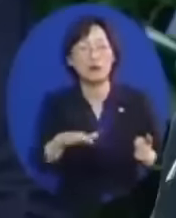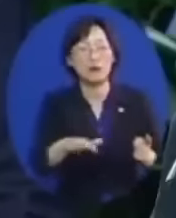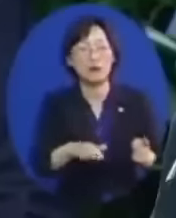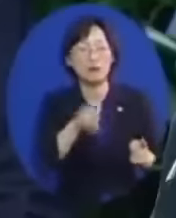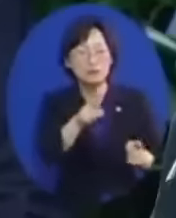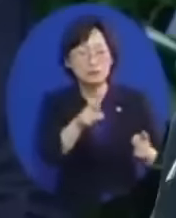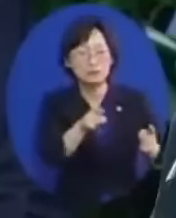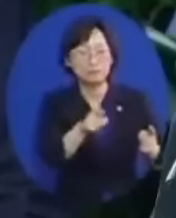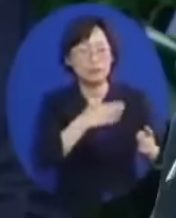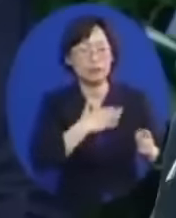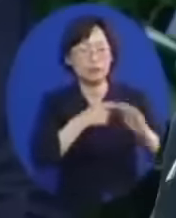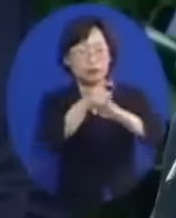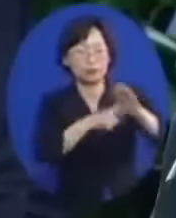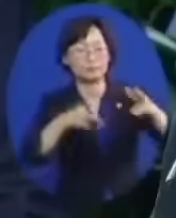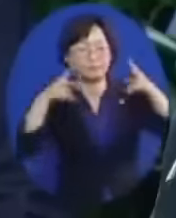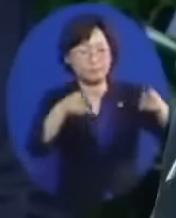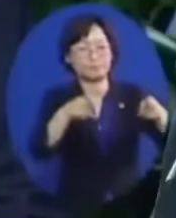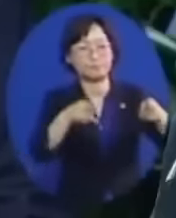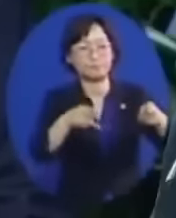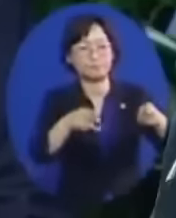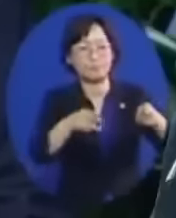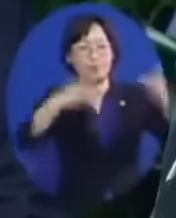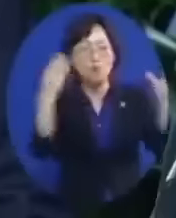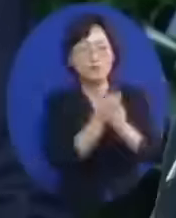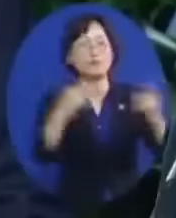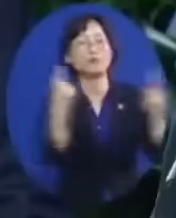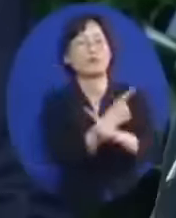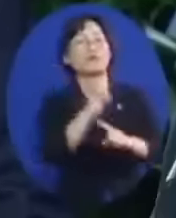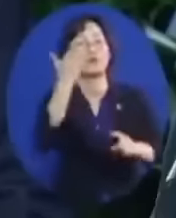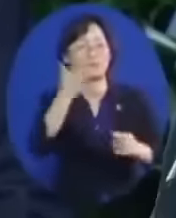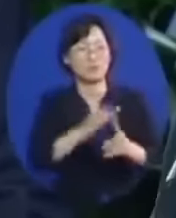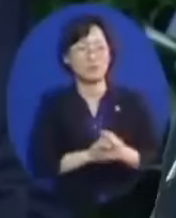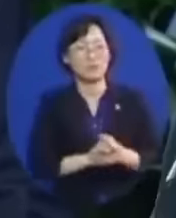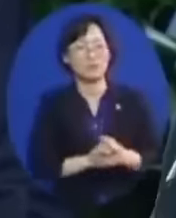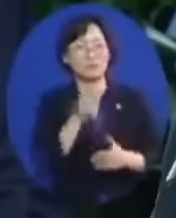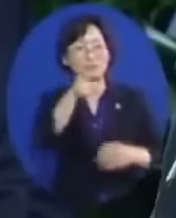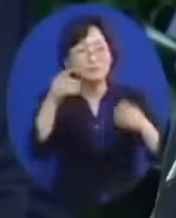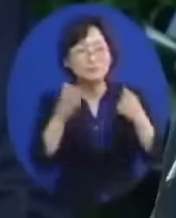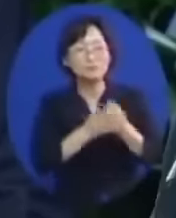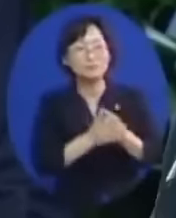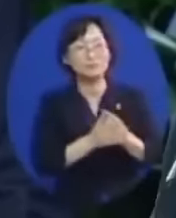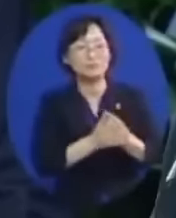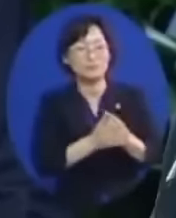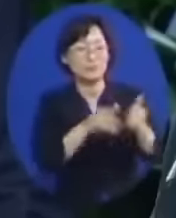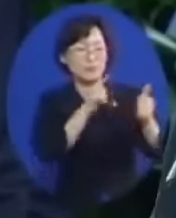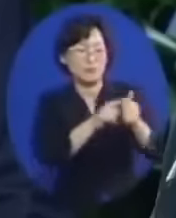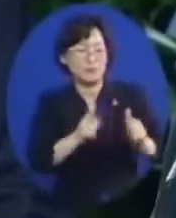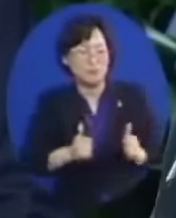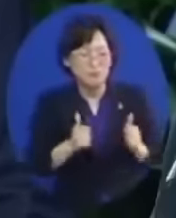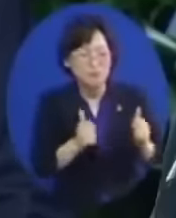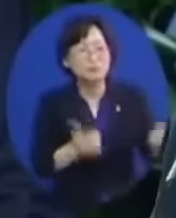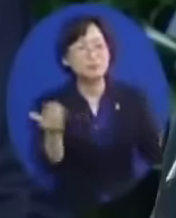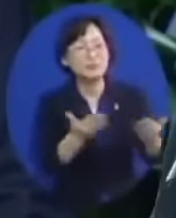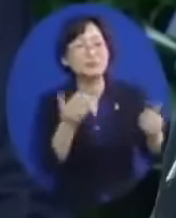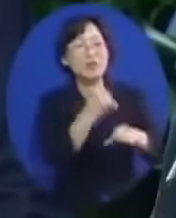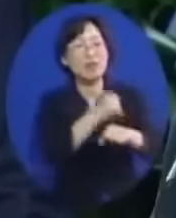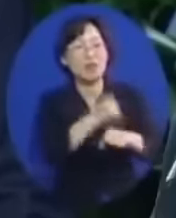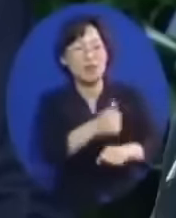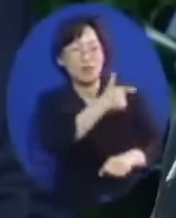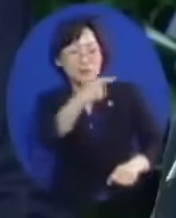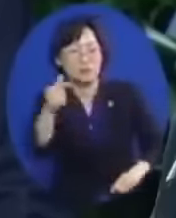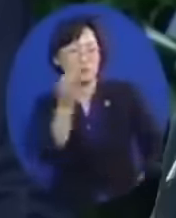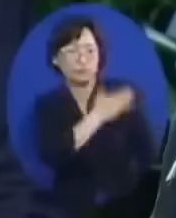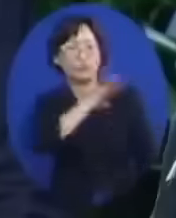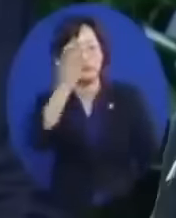길을 청산하겠다. 완전히 변화되었습니다. 그래서 그는 열심히 일을 해서 큰 부자가